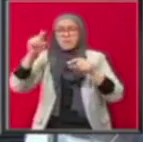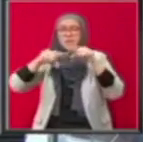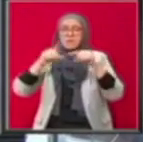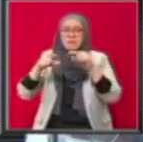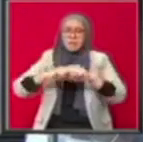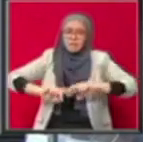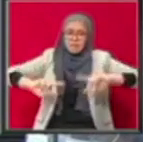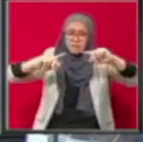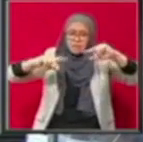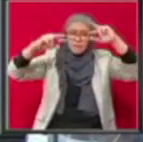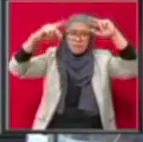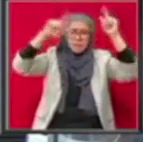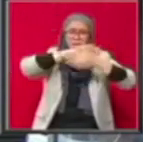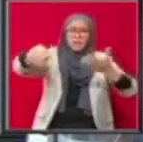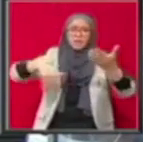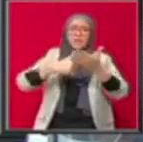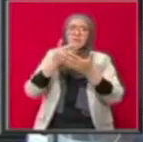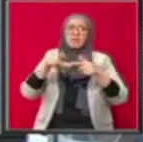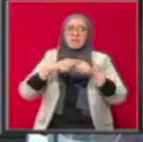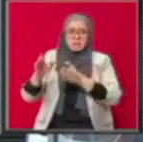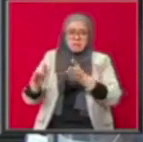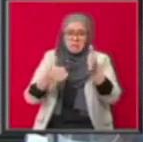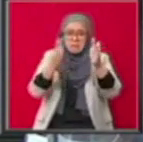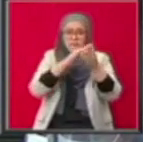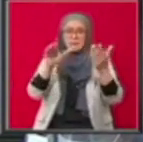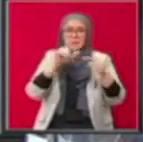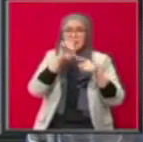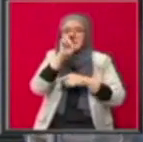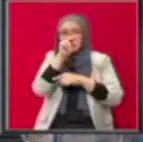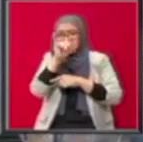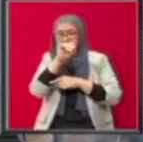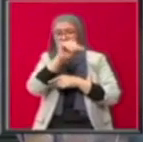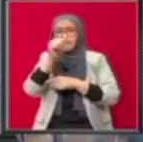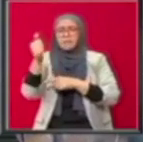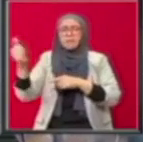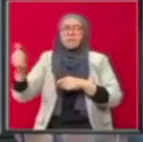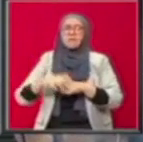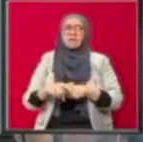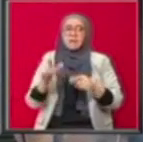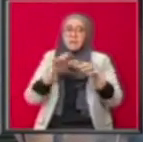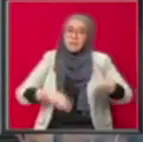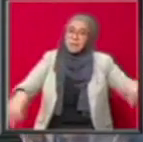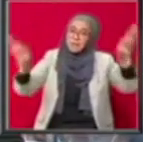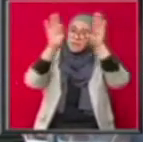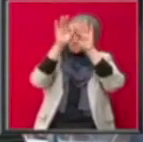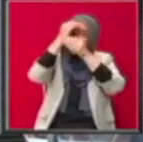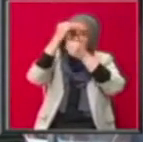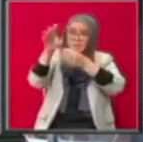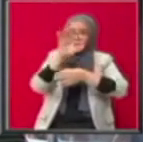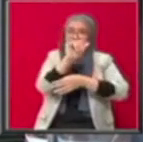Denai lalu penyelenggaraan dan sebagainya dan yang paling penting sekali untuk maklumat yang berhemat kota Semarang